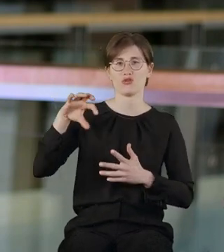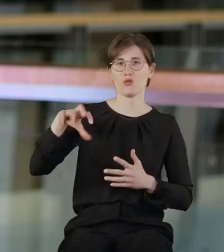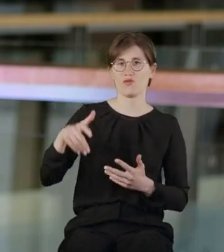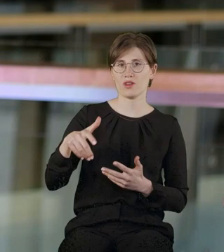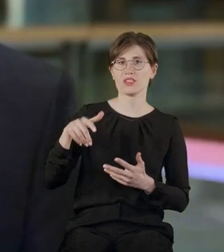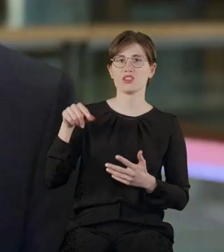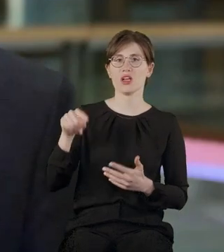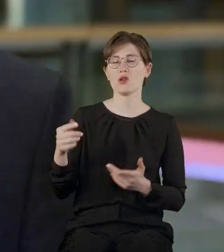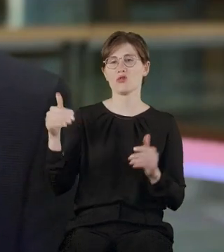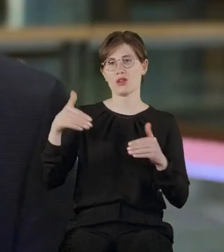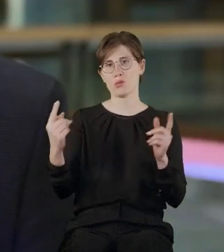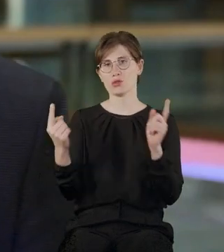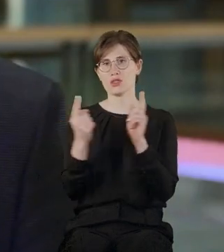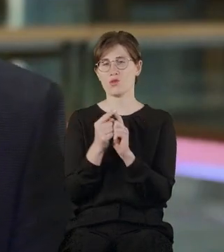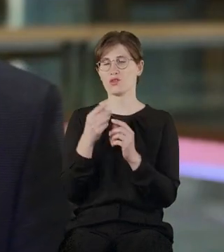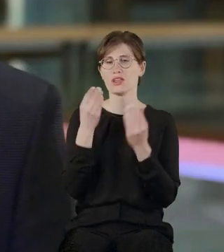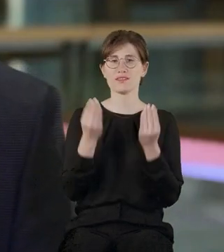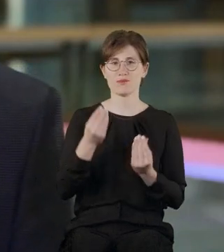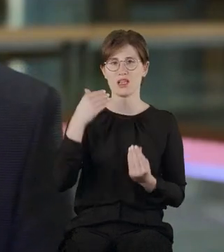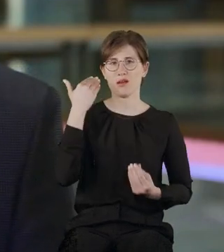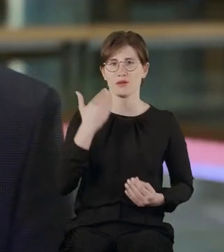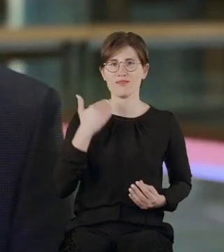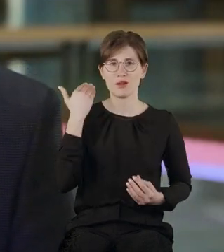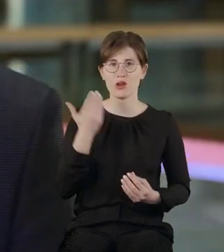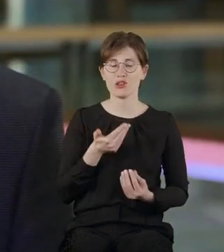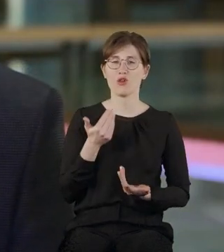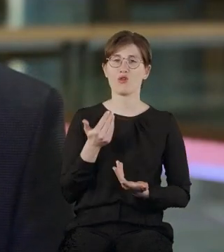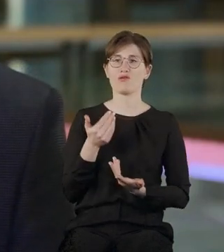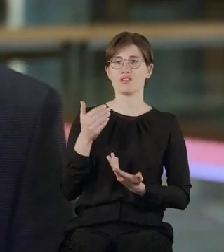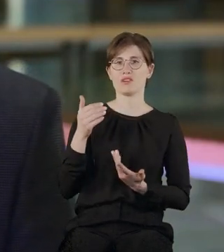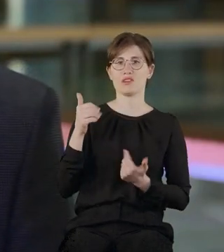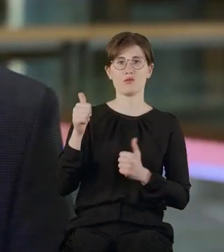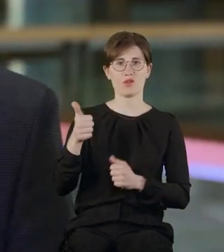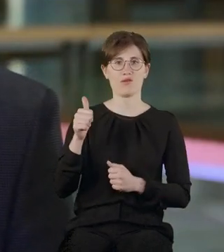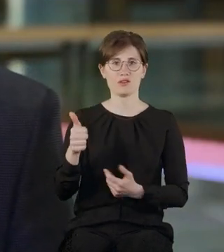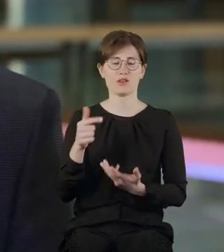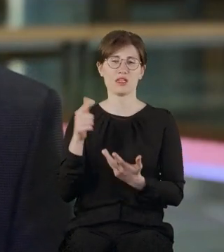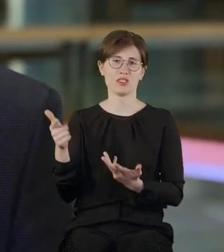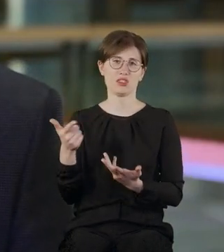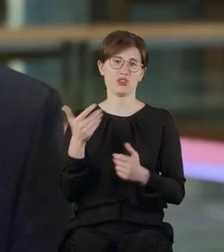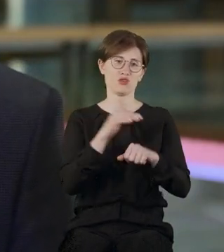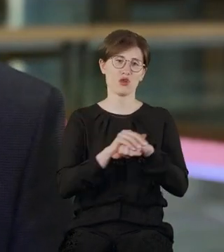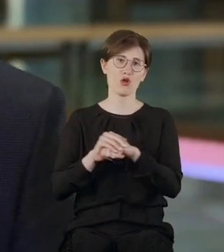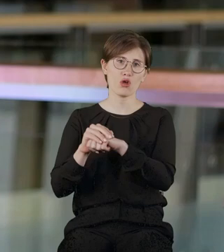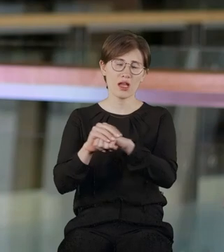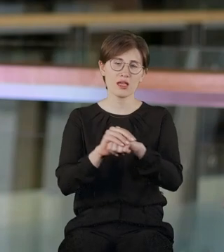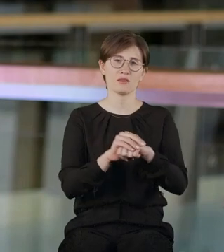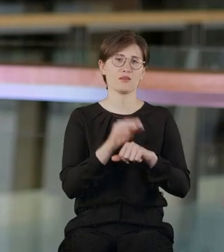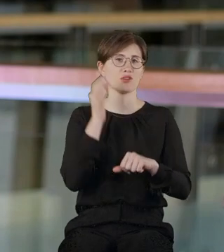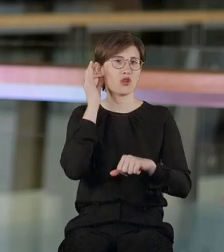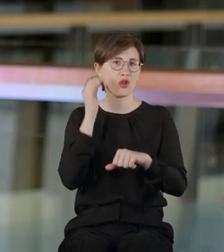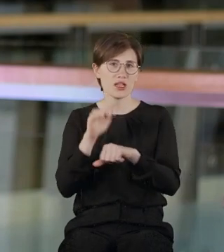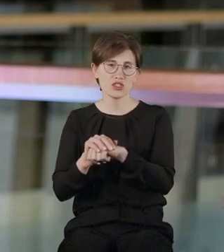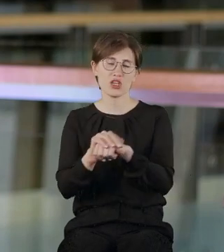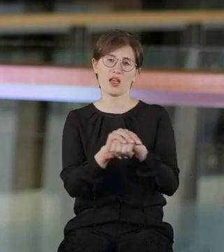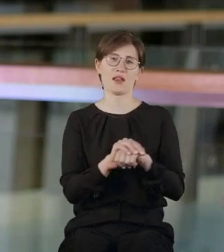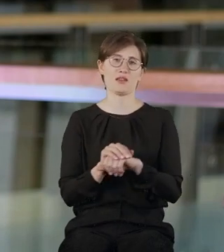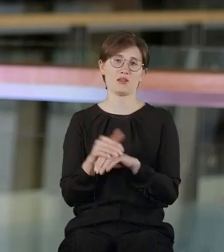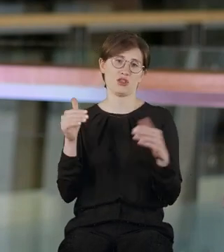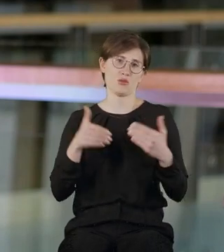okazja spotkać wspaniałych wykładowców, świetnych kolegów, świetne koleżanki i może to być